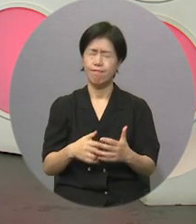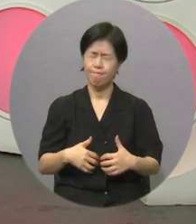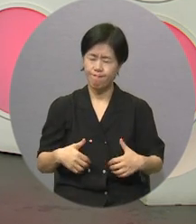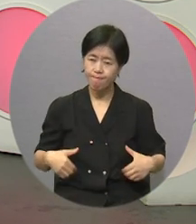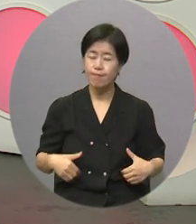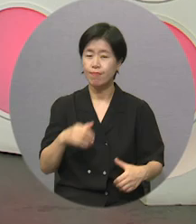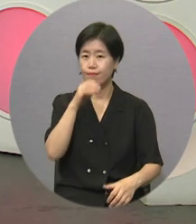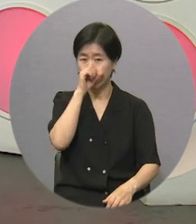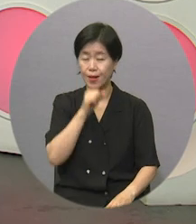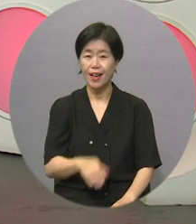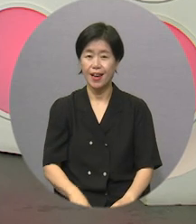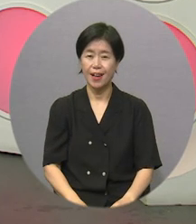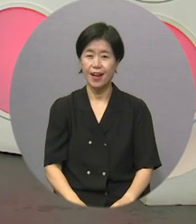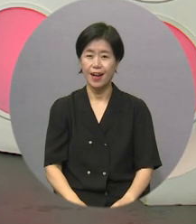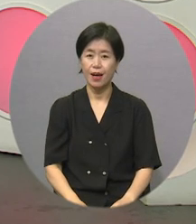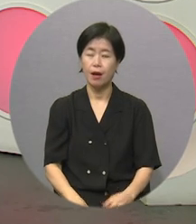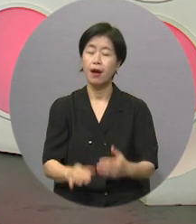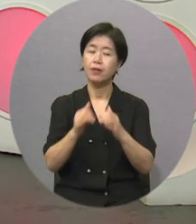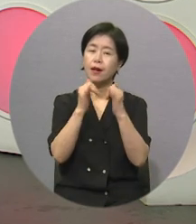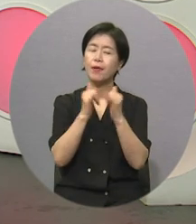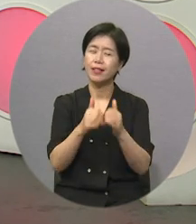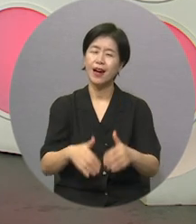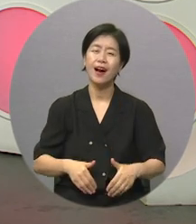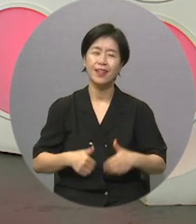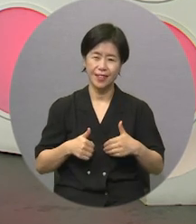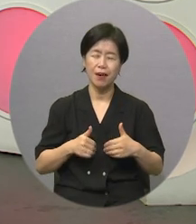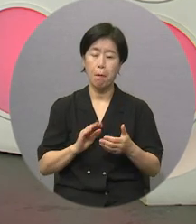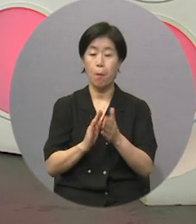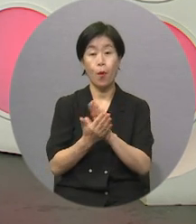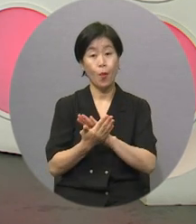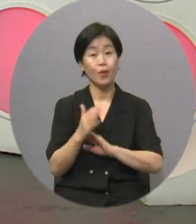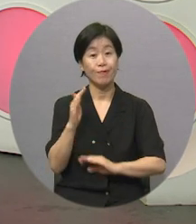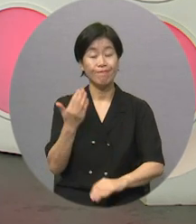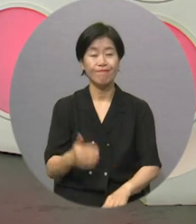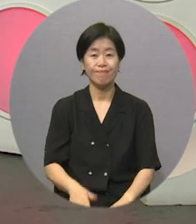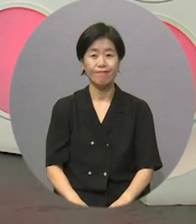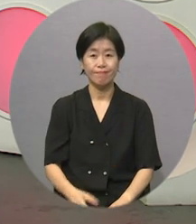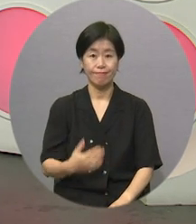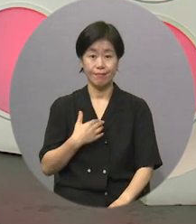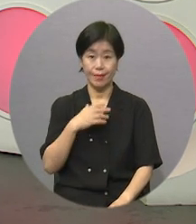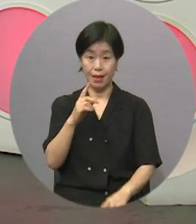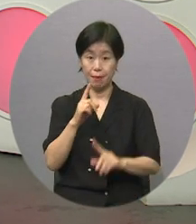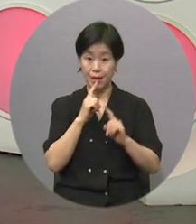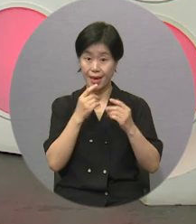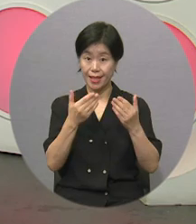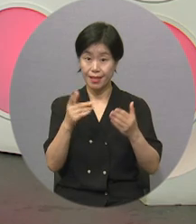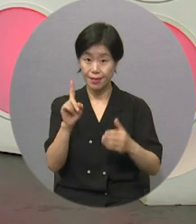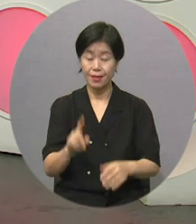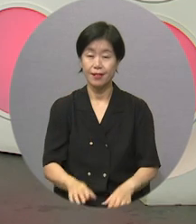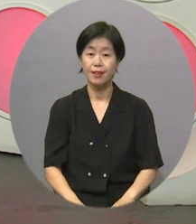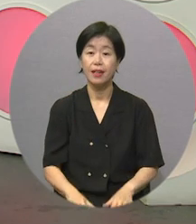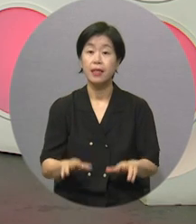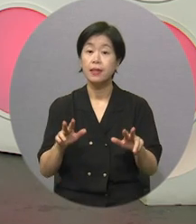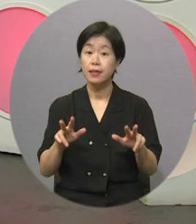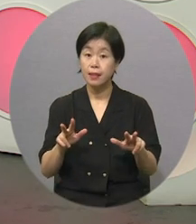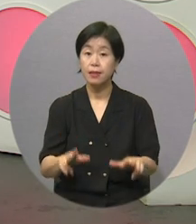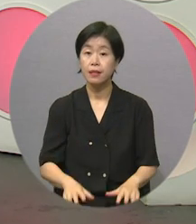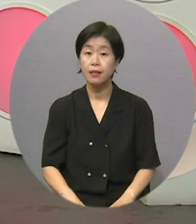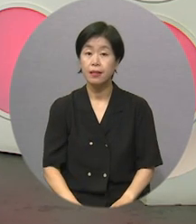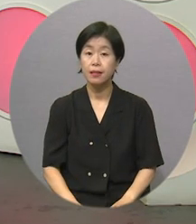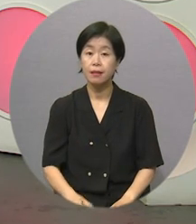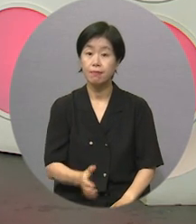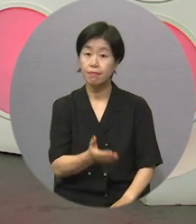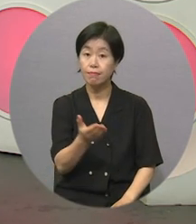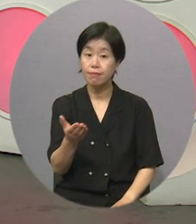사회 저희가 예. 같이 함께 만들어보면 어떨까 싶습니다. 예, 그리고 준호가요. 한 말씀 드리겠습니다. 지금요